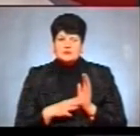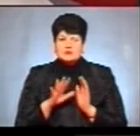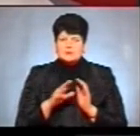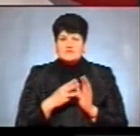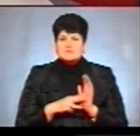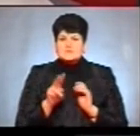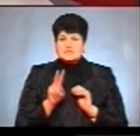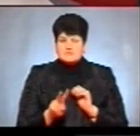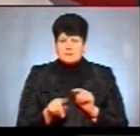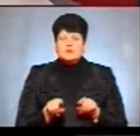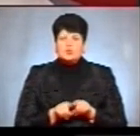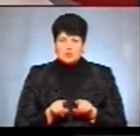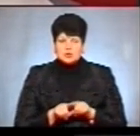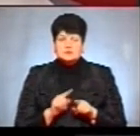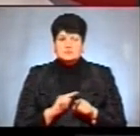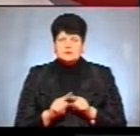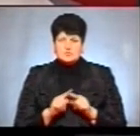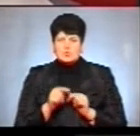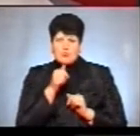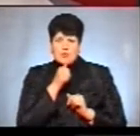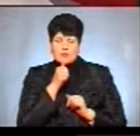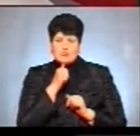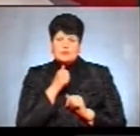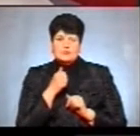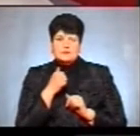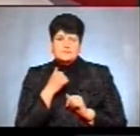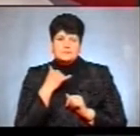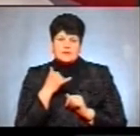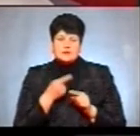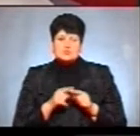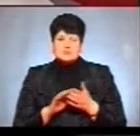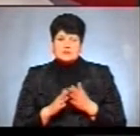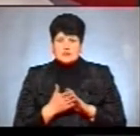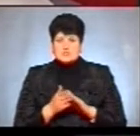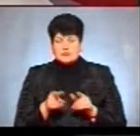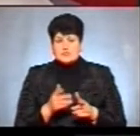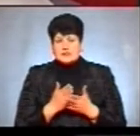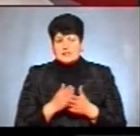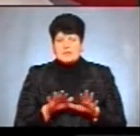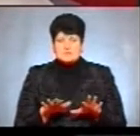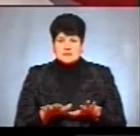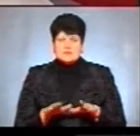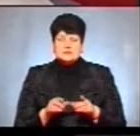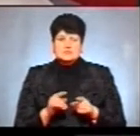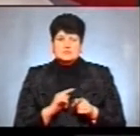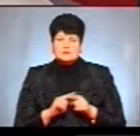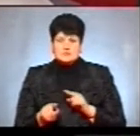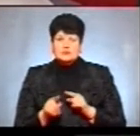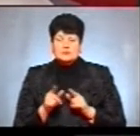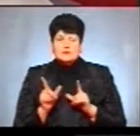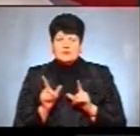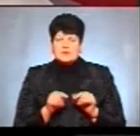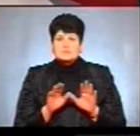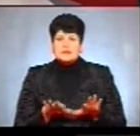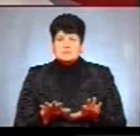2595-82. Ми теж оперативно спробуємо відреагувати на цю ситуацію. Якщо є вона тут на місці, то безумовно оперативно. Якщо далі, то ми вийдемо на